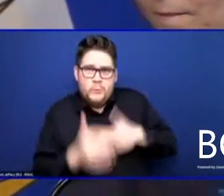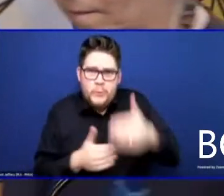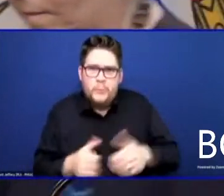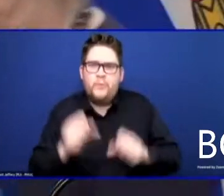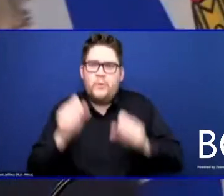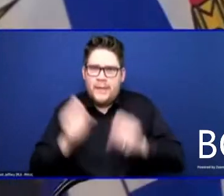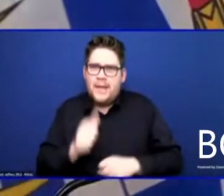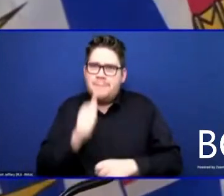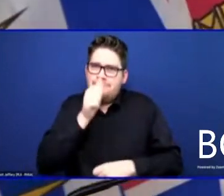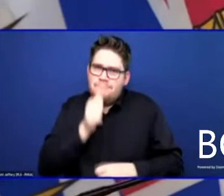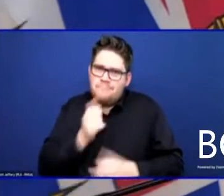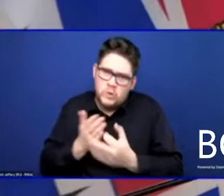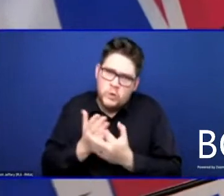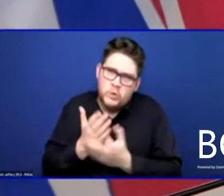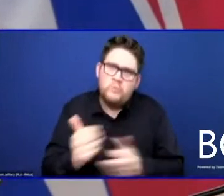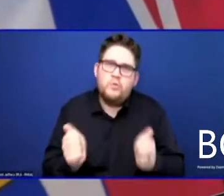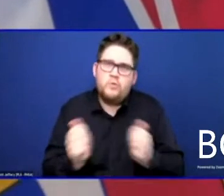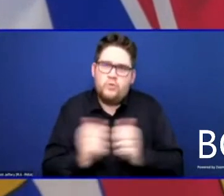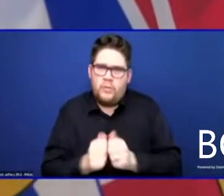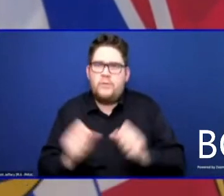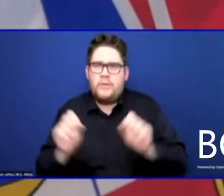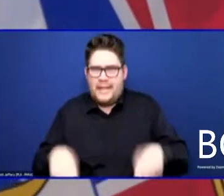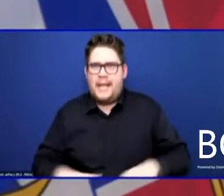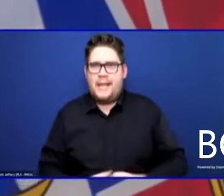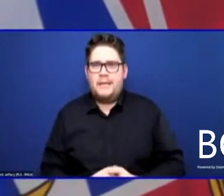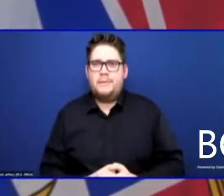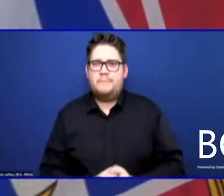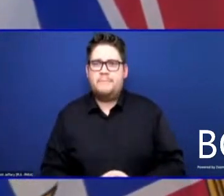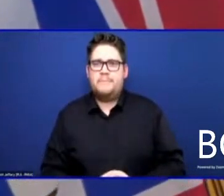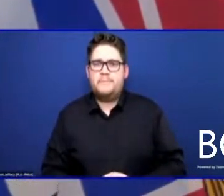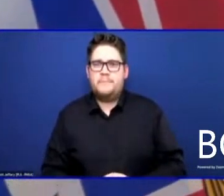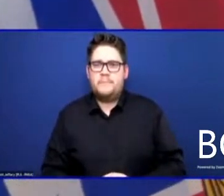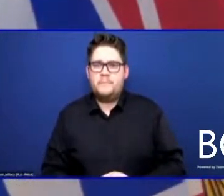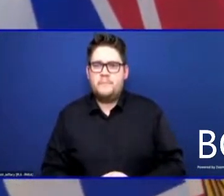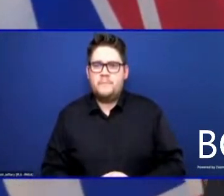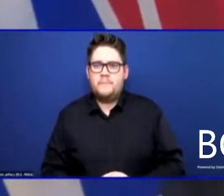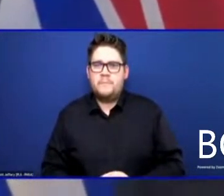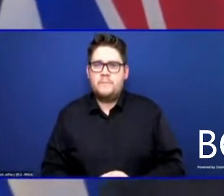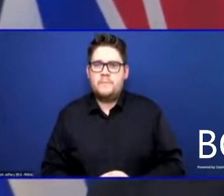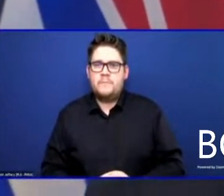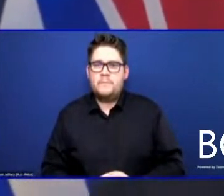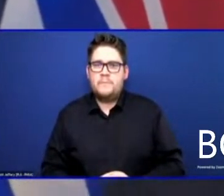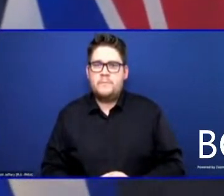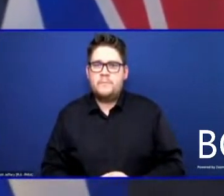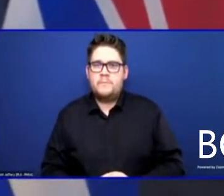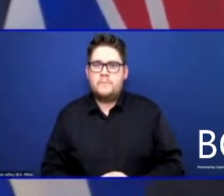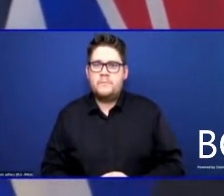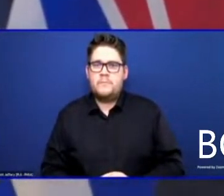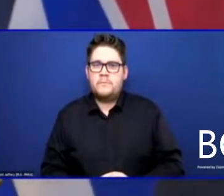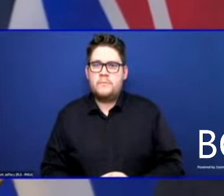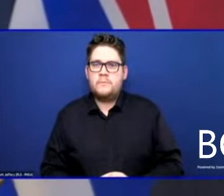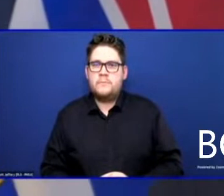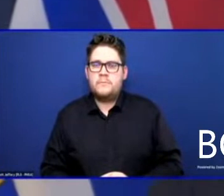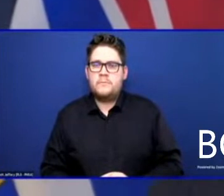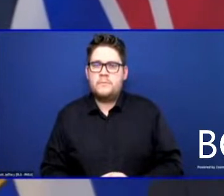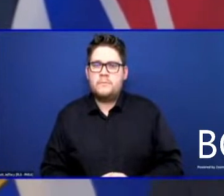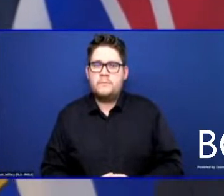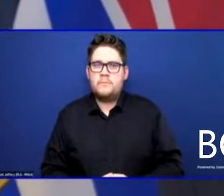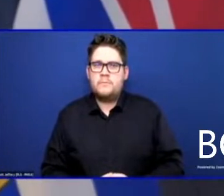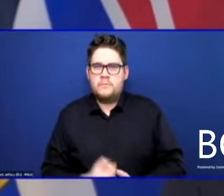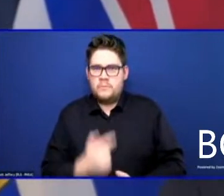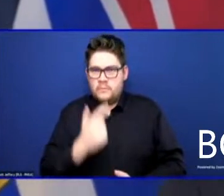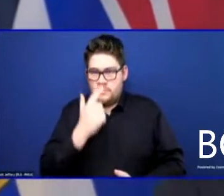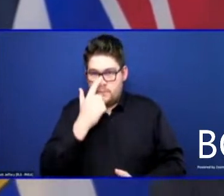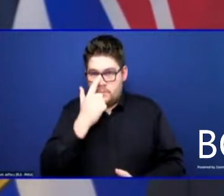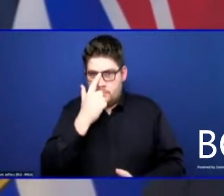生厅长可能会讲就是工作场所的情况吗？我不知道，因为他事先发了2个文件。 Thank you very much, 谢 Dr. 谢大 Henry. 家。 I just want